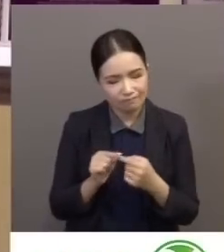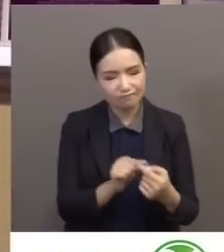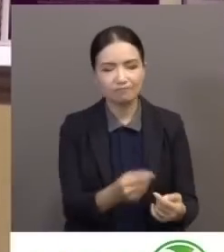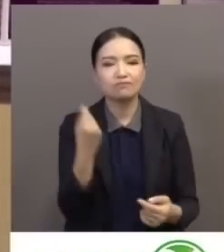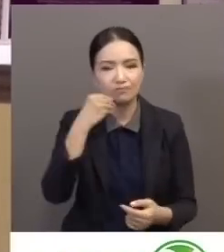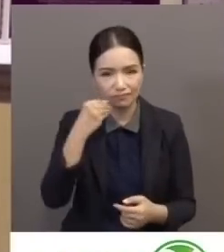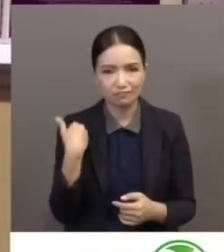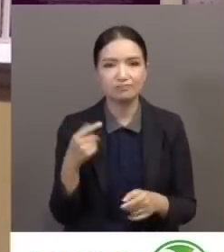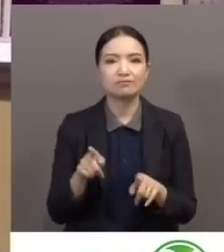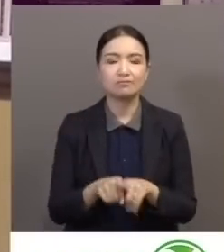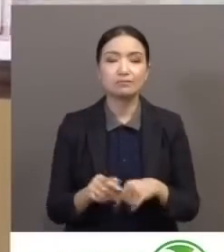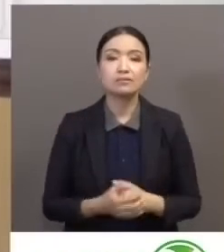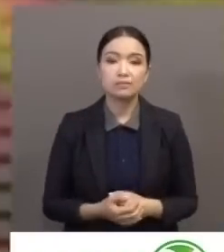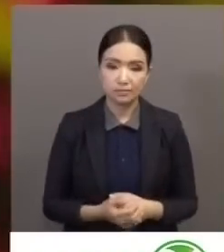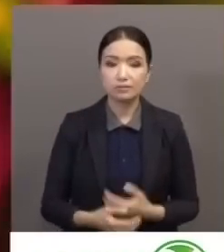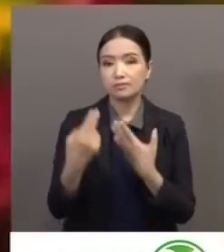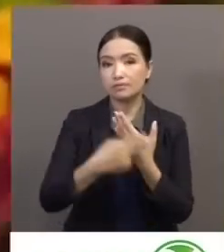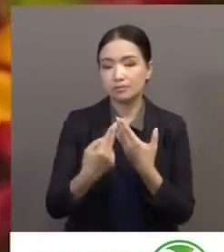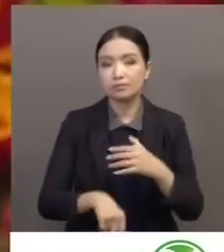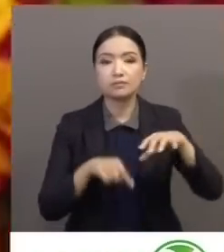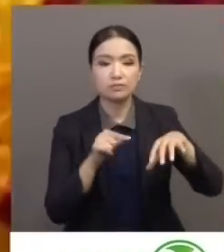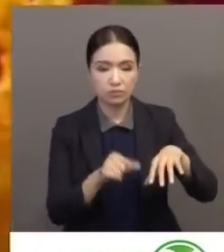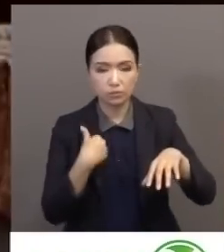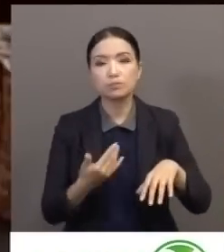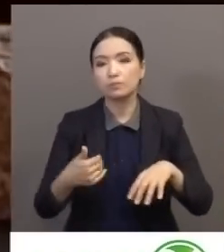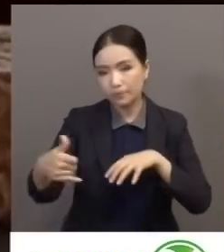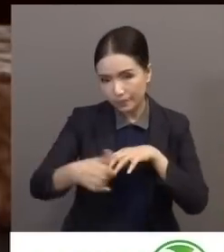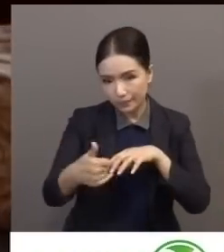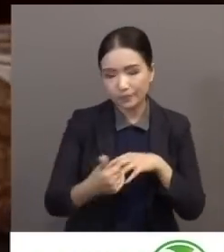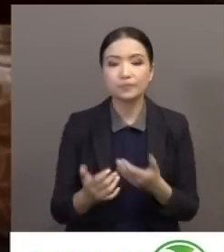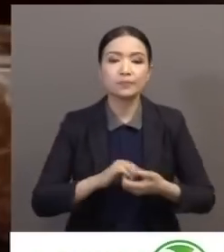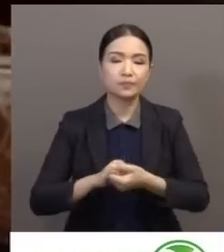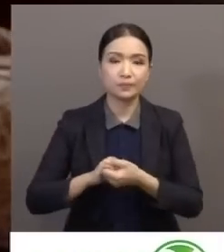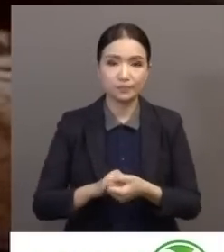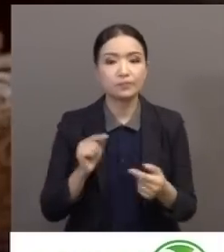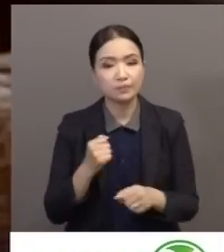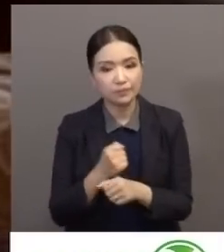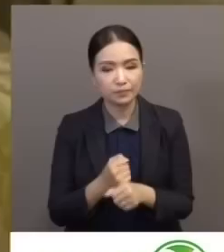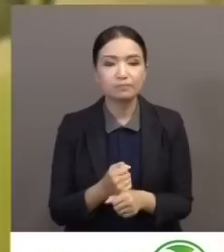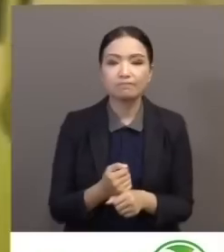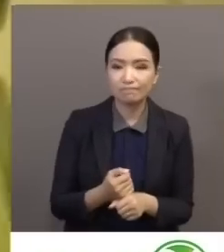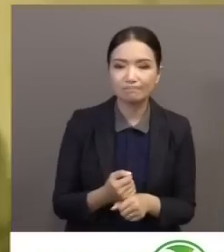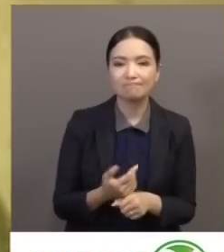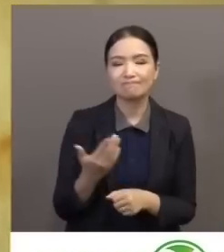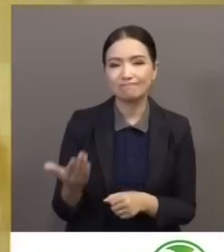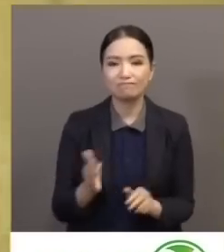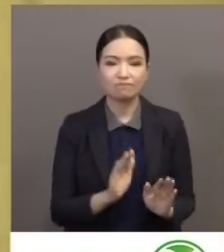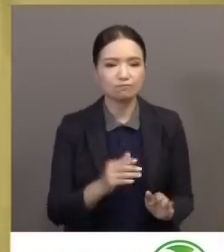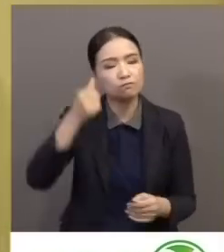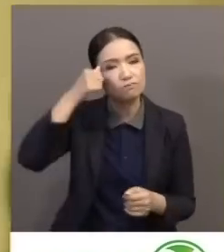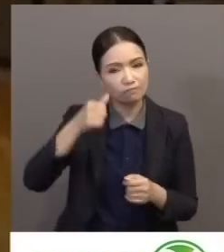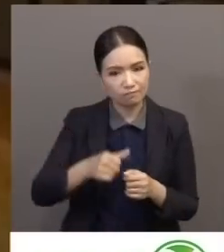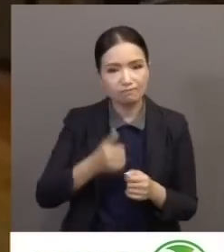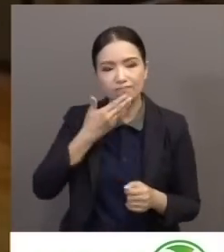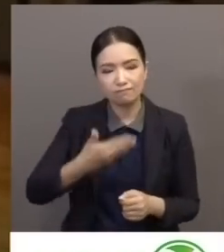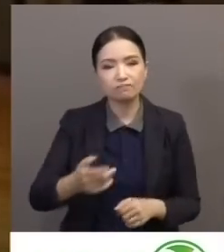องค่ะแน่นอนนะคะว่าโรงแรมดุสิตธานีก็อยากให้ลูกค้าค่ะร่วมเป็นส่วนหนึ่งเพื่อเก็บบรรยากาศแห่งนี้ไว้ในความทรงจ